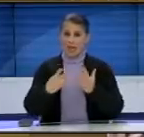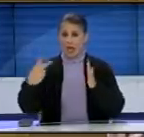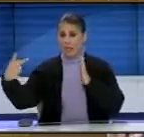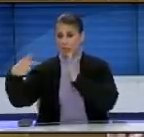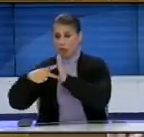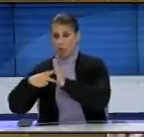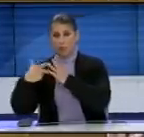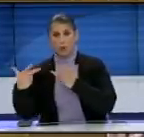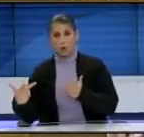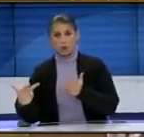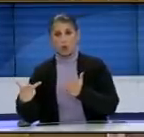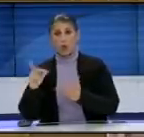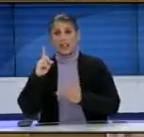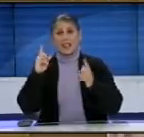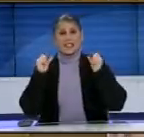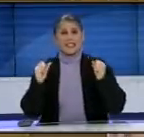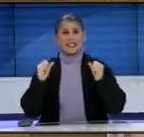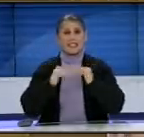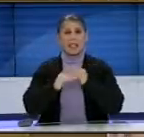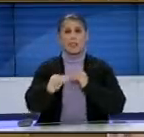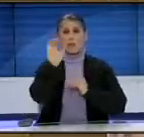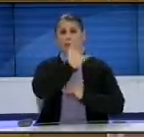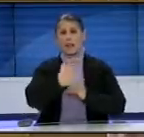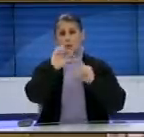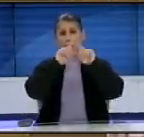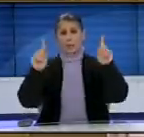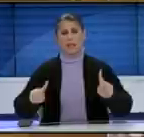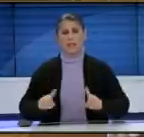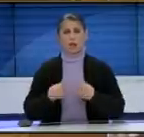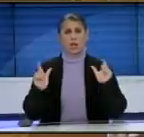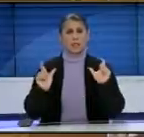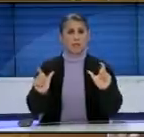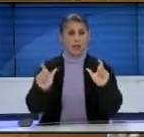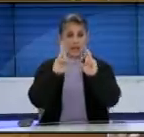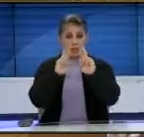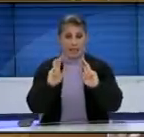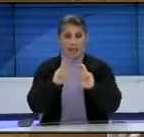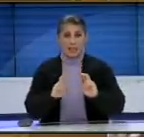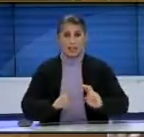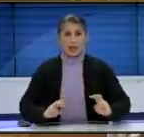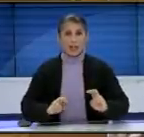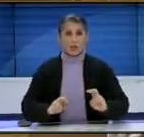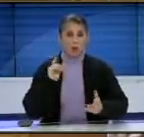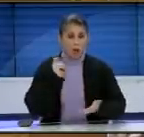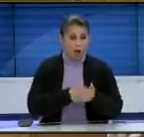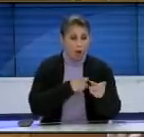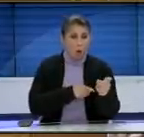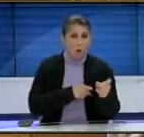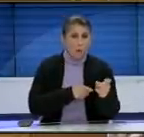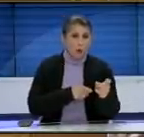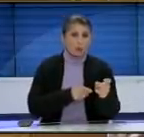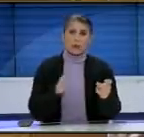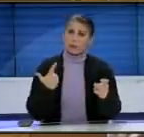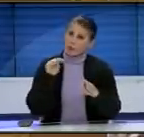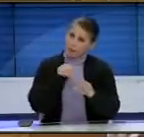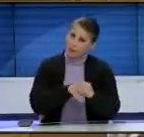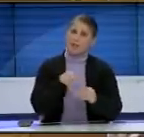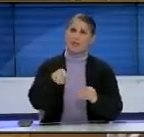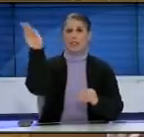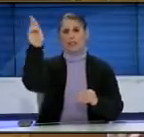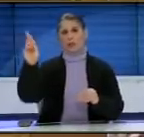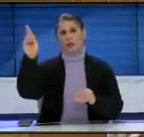1999-2008 ένα σταθερό πανευρωπαϊκό πλαίσιο ασφάλειας και ελέγχου εξοπλισμών που να περιλαμβάνει και